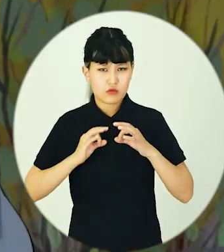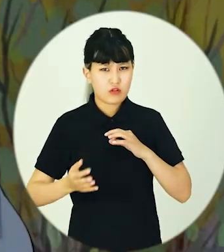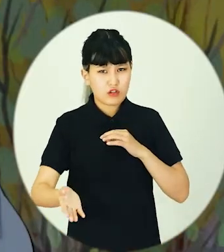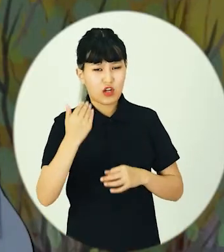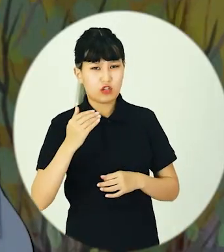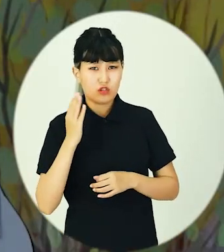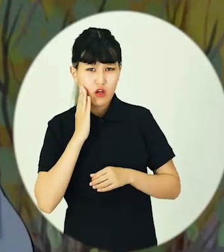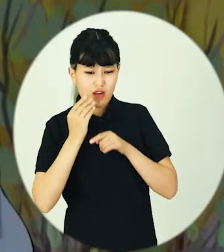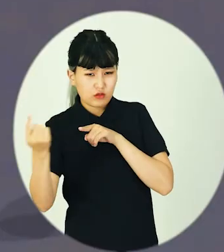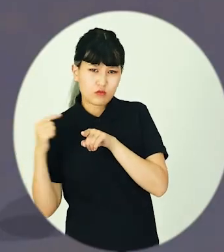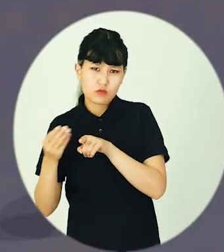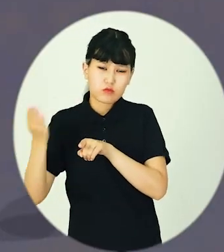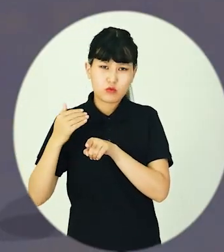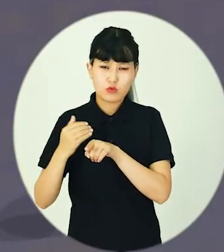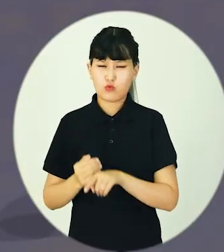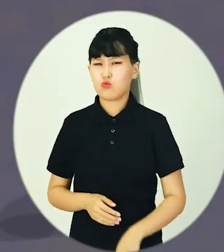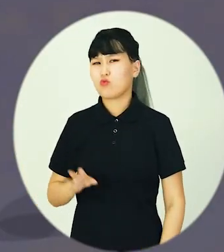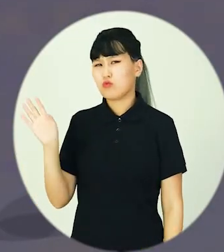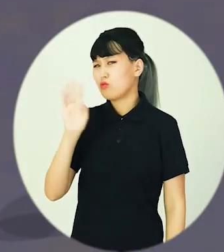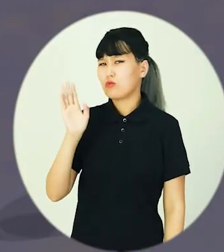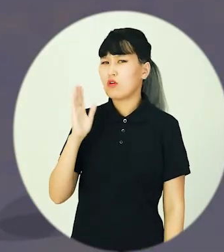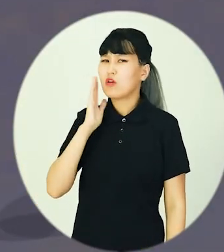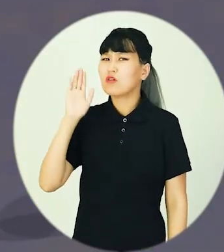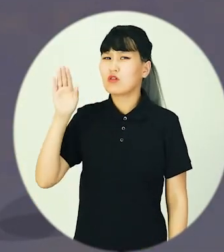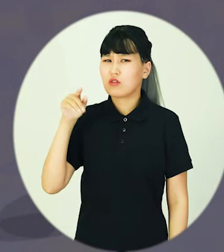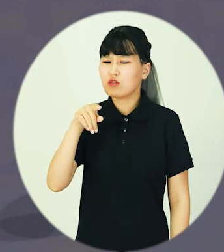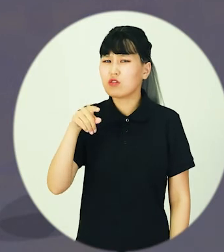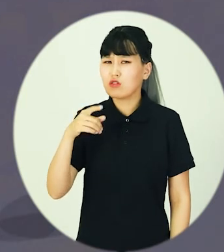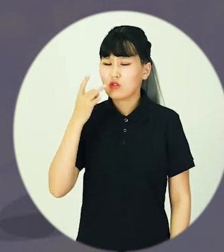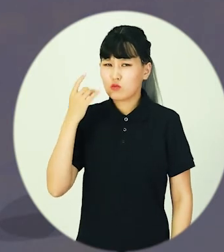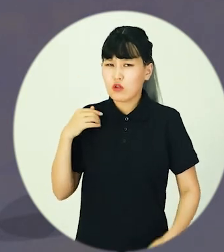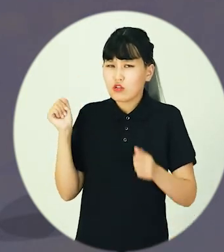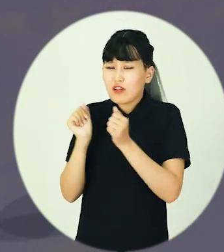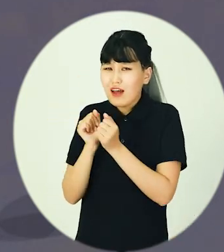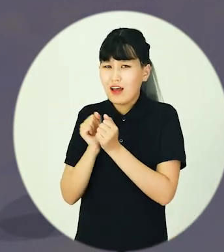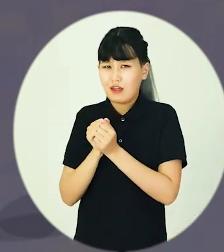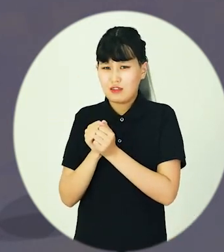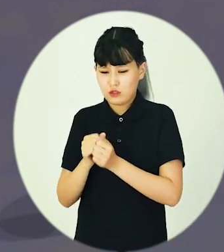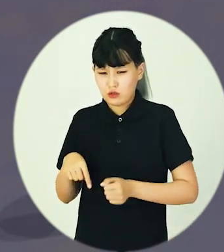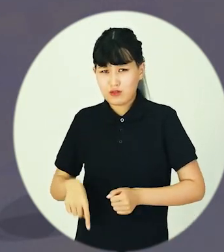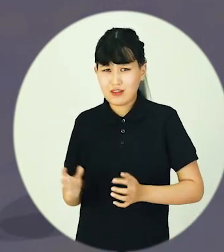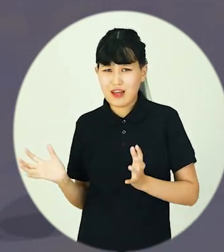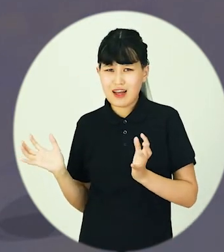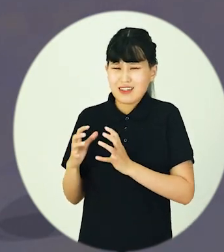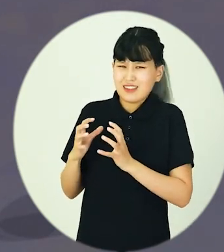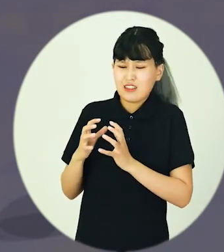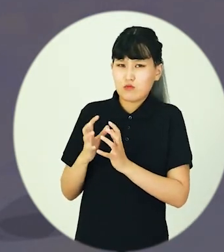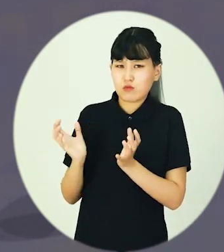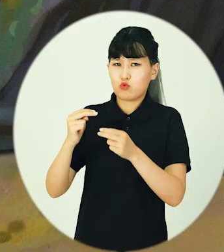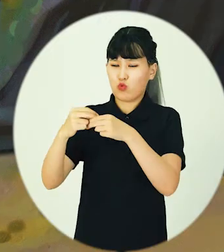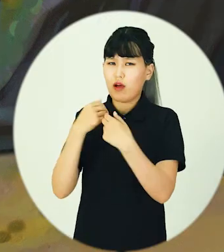Цоохор, ээж их ард орох. Үгүй. Ээж, энэ бол миний найз. Намайг хавханд орсон байхад